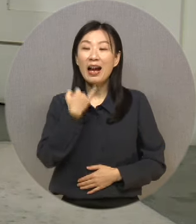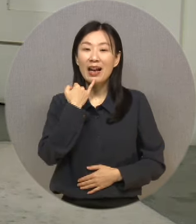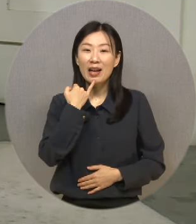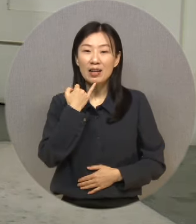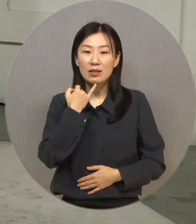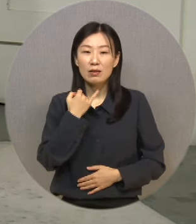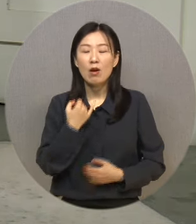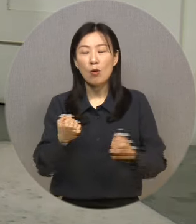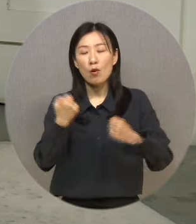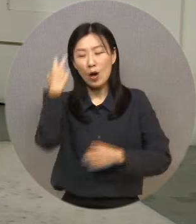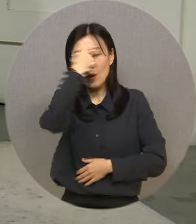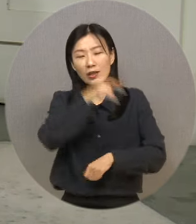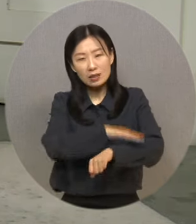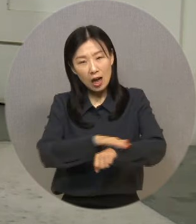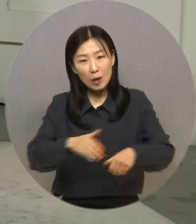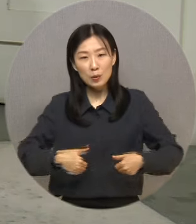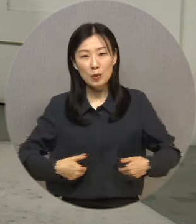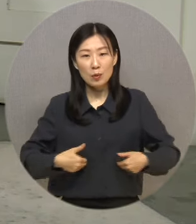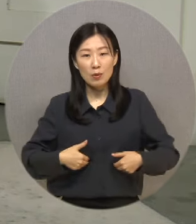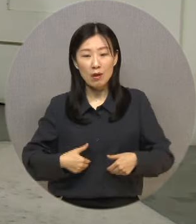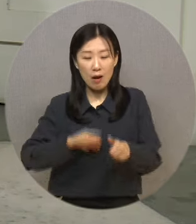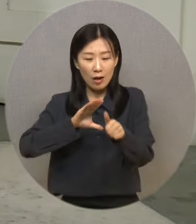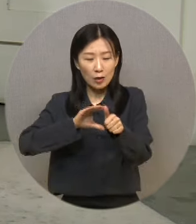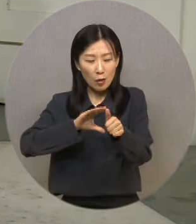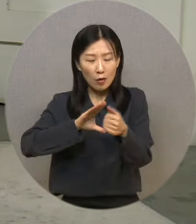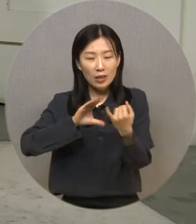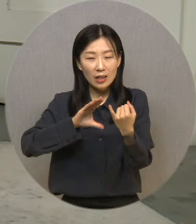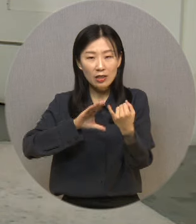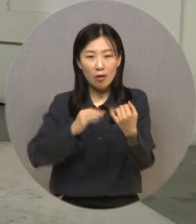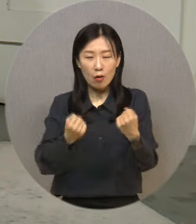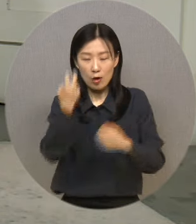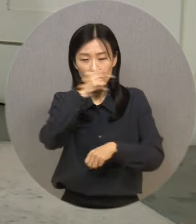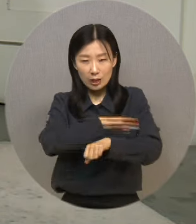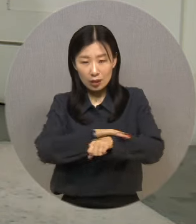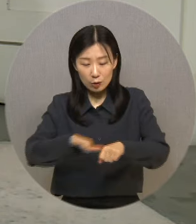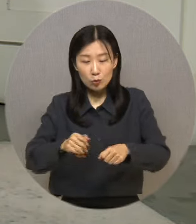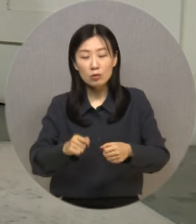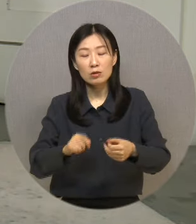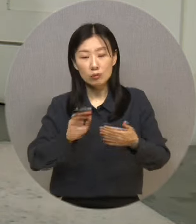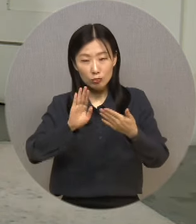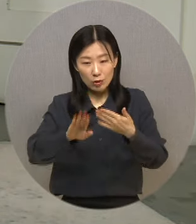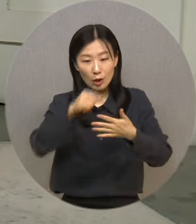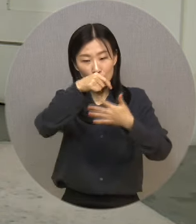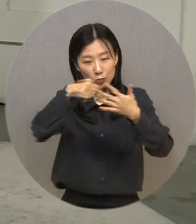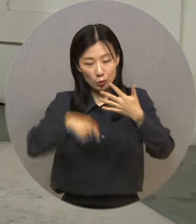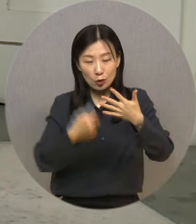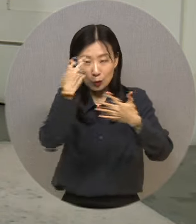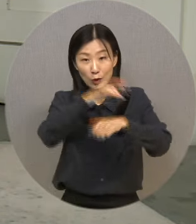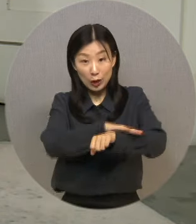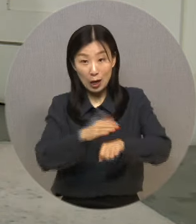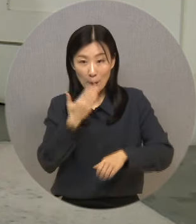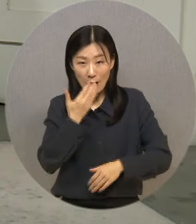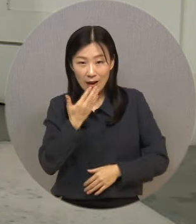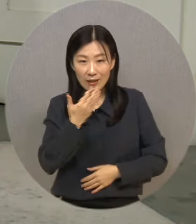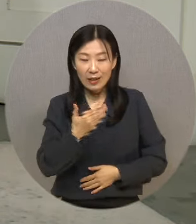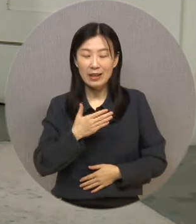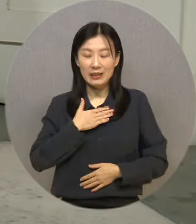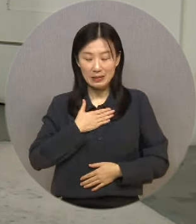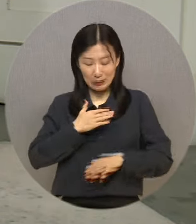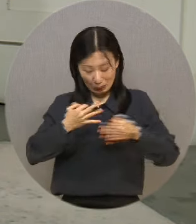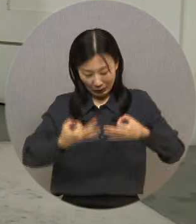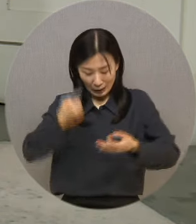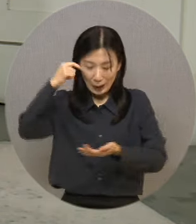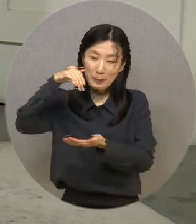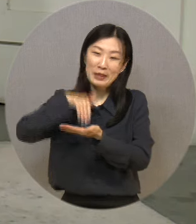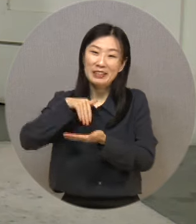관리를 잘해야 되는데 네. 왜냐면 자기 몸 관리도 네. 못하면서 무슨 그 프로그램을 관리를 해요? 큰일 날 얘기죠. 그러니까 저부터 반성을 좀 많이